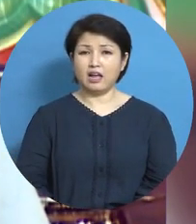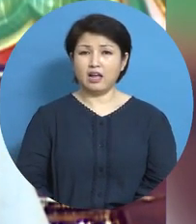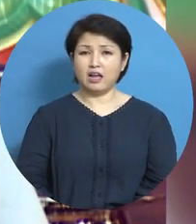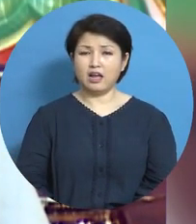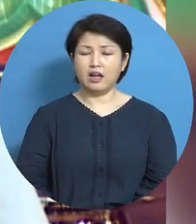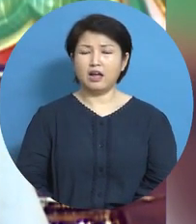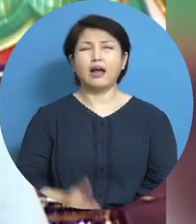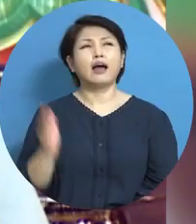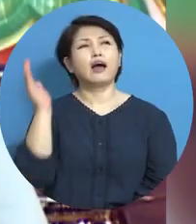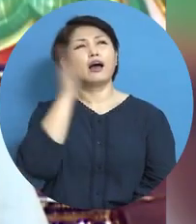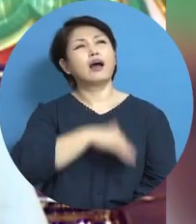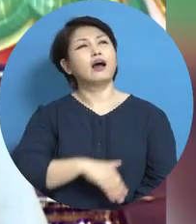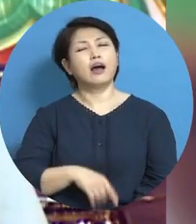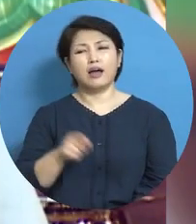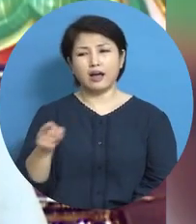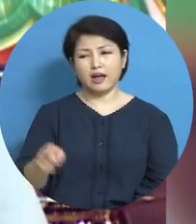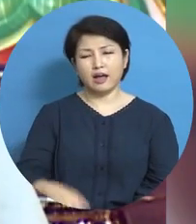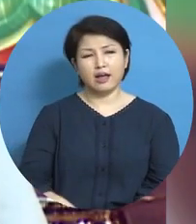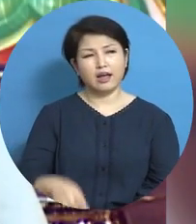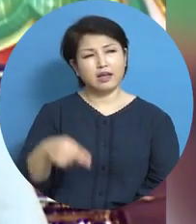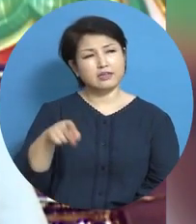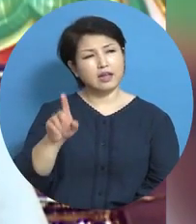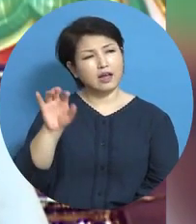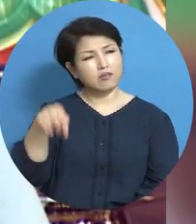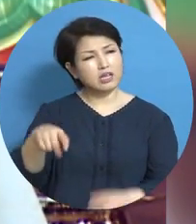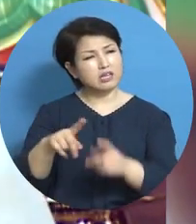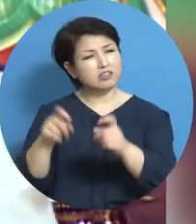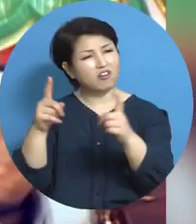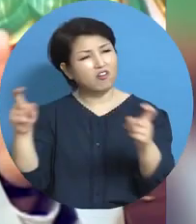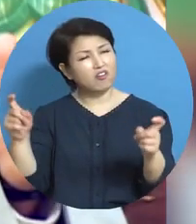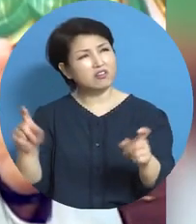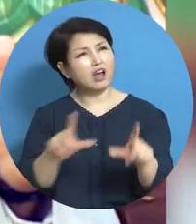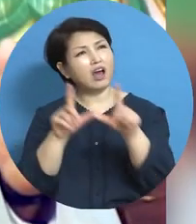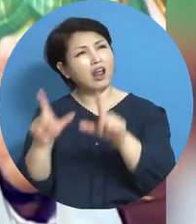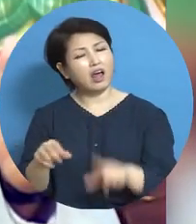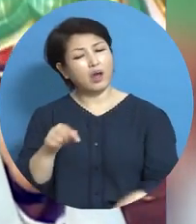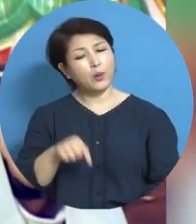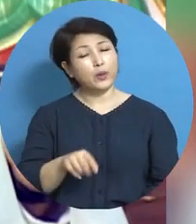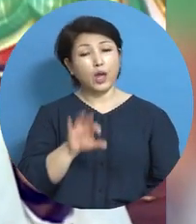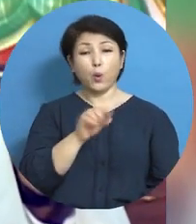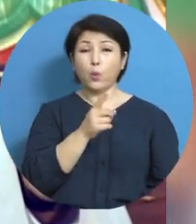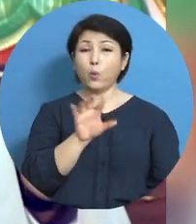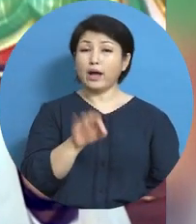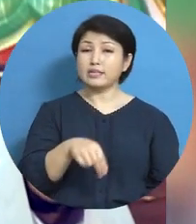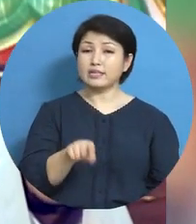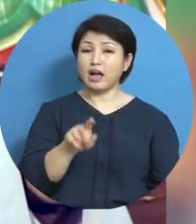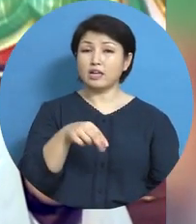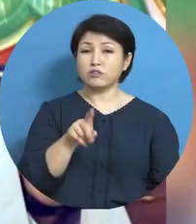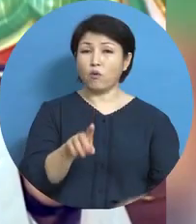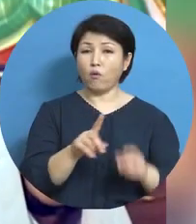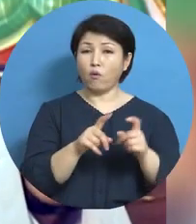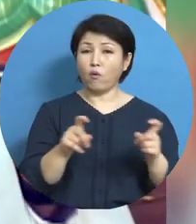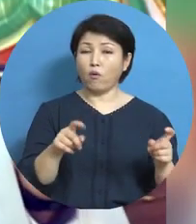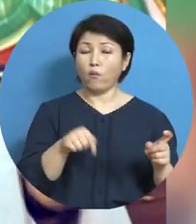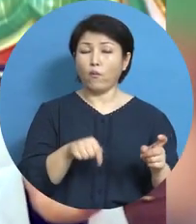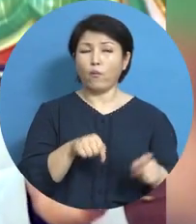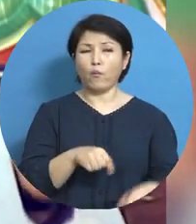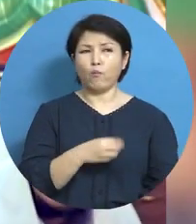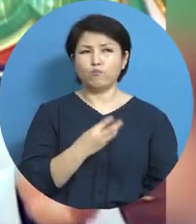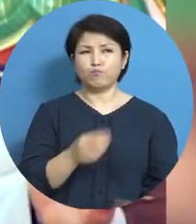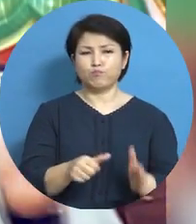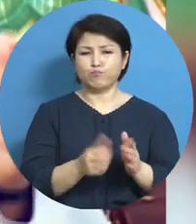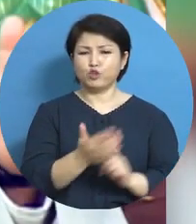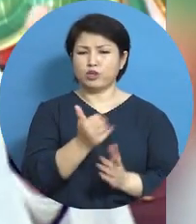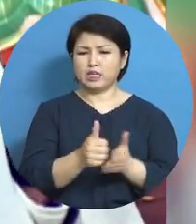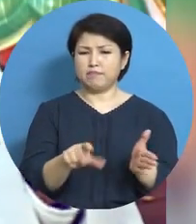그러다가 아 넌 참 사회성에 살지. 그러니까 이 왕사성에서는 부처님에 대한 명성이